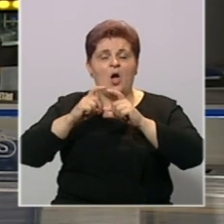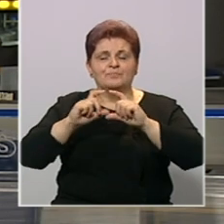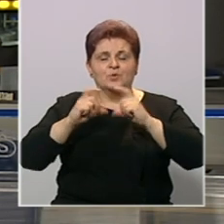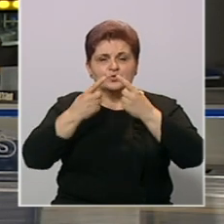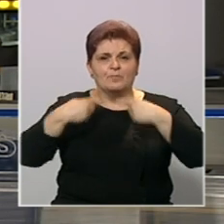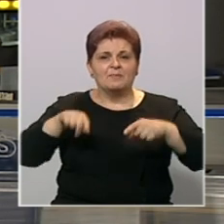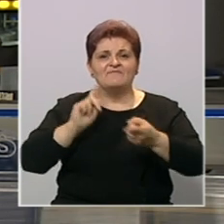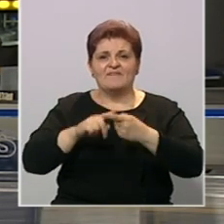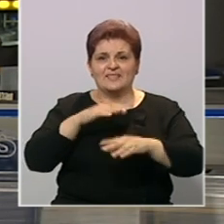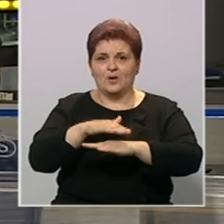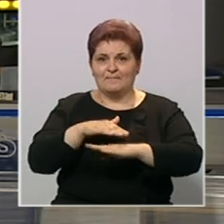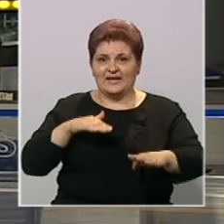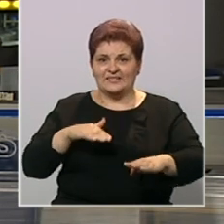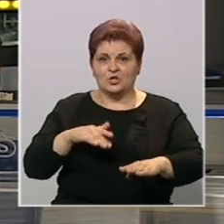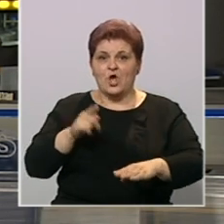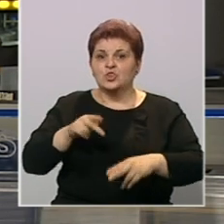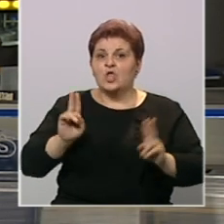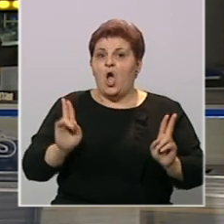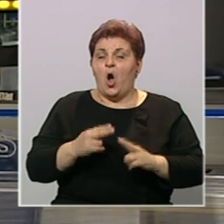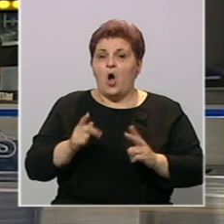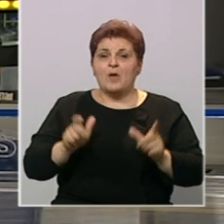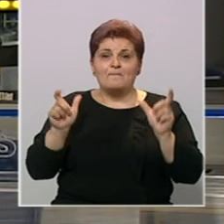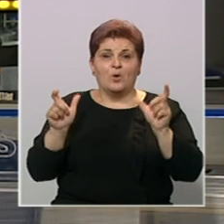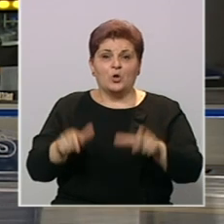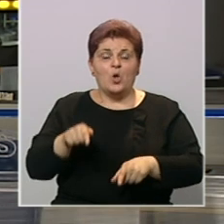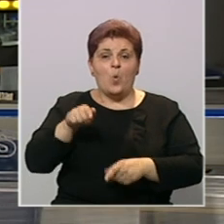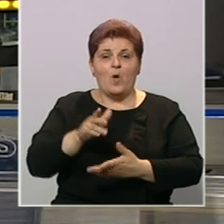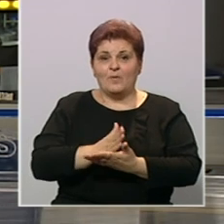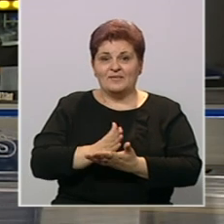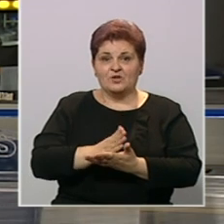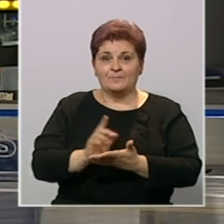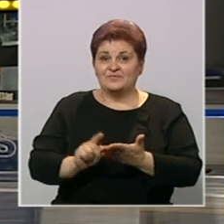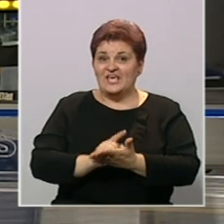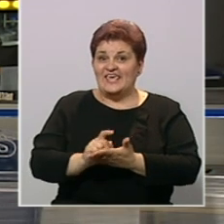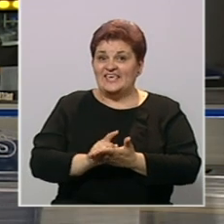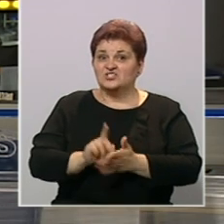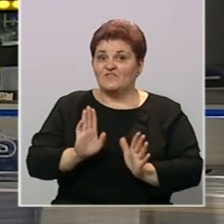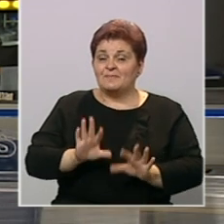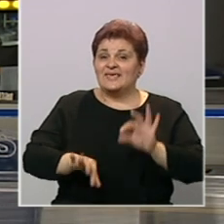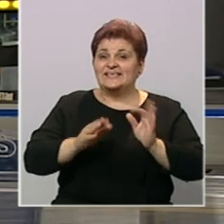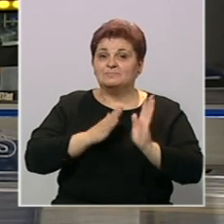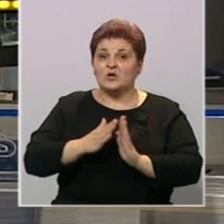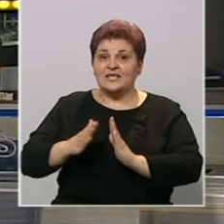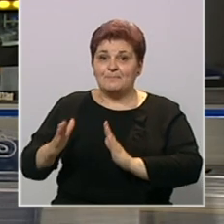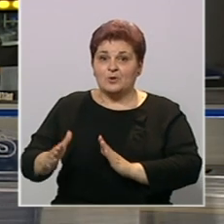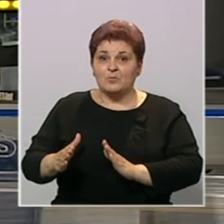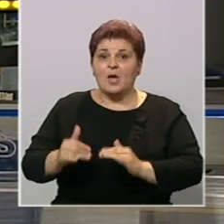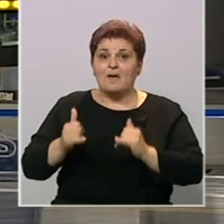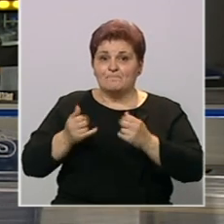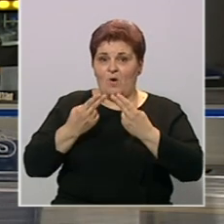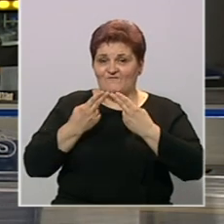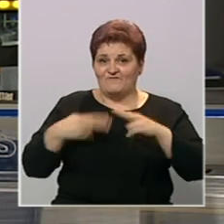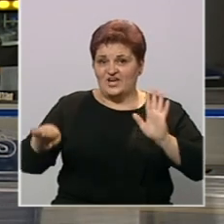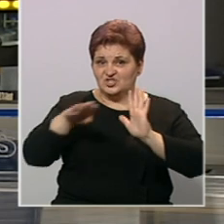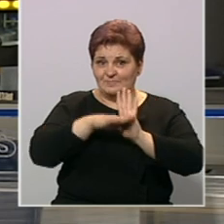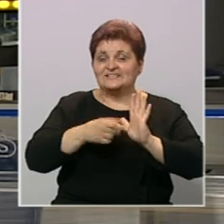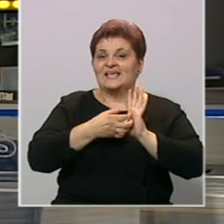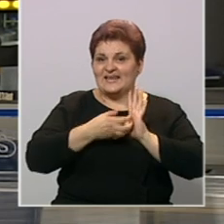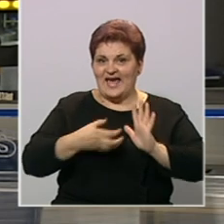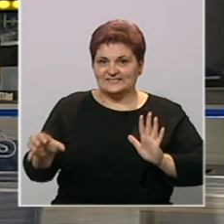naroda federalnog parlamenta, te onemogućavanje blokada u ovom entitetu. Istovremeno izborni proces po trenutno važećem zakonu